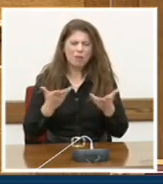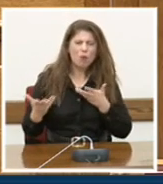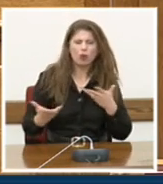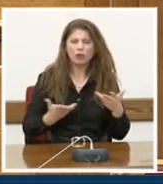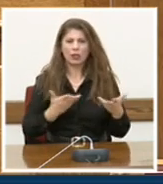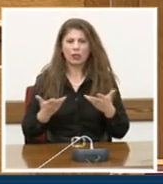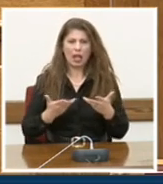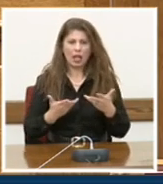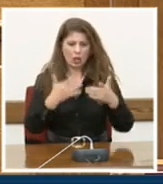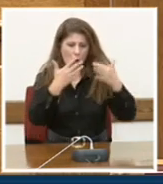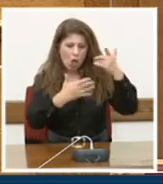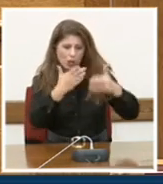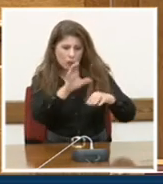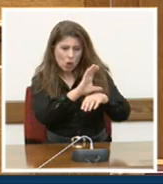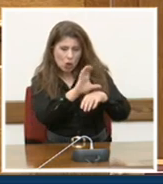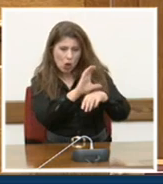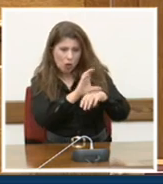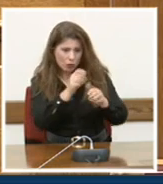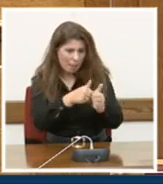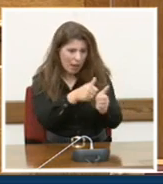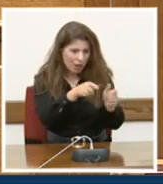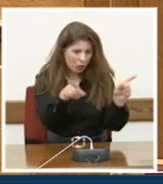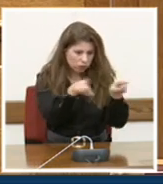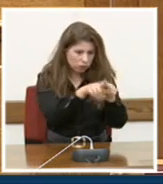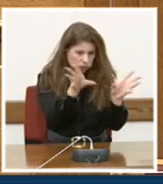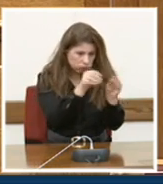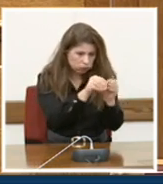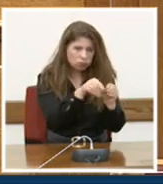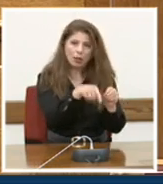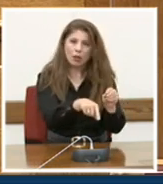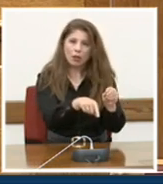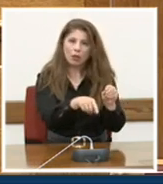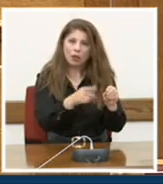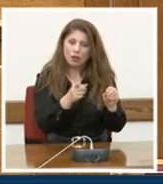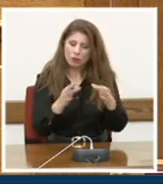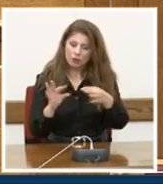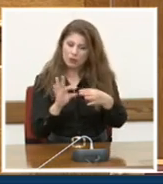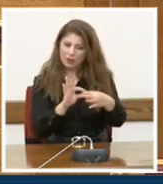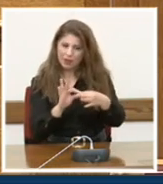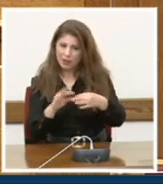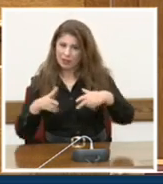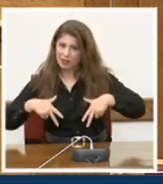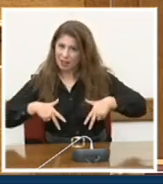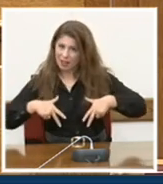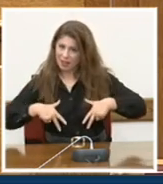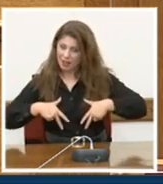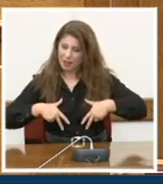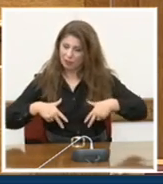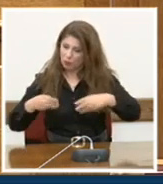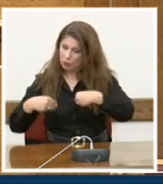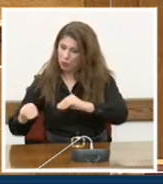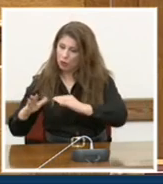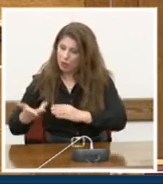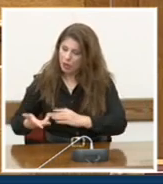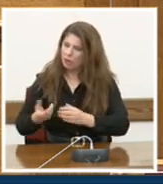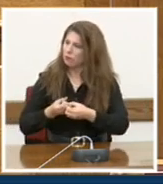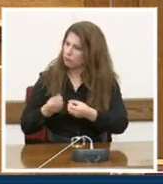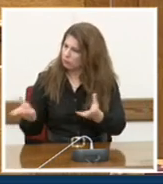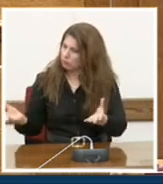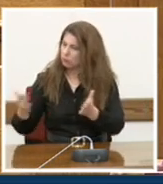να συνεργάζονται με το κράτος και είτε να το πολλούν είτε να το διαθέτουν επιπληρωμή στις υπηρεσίες